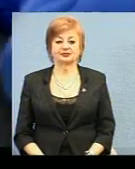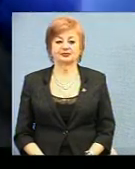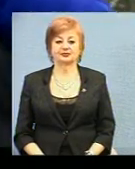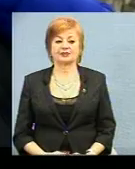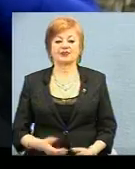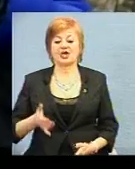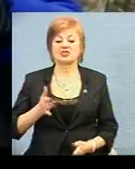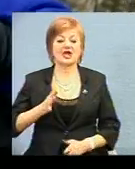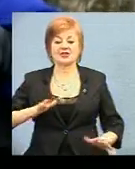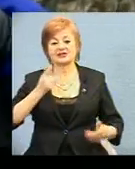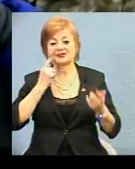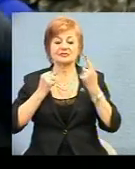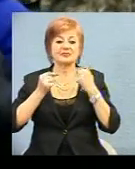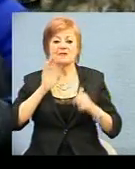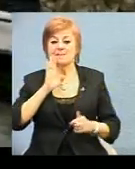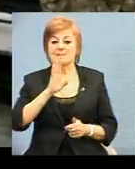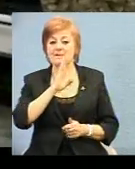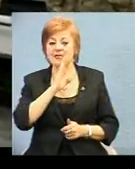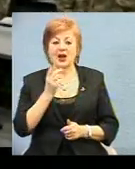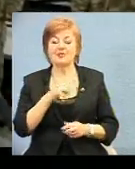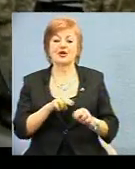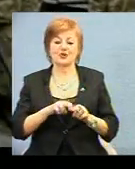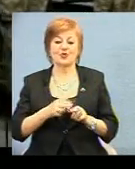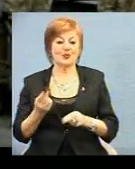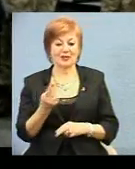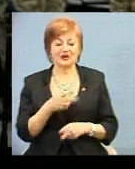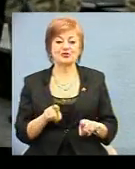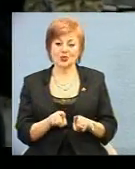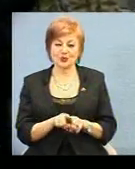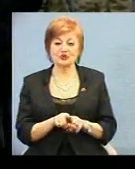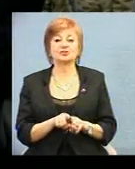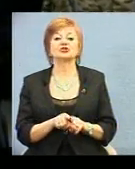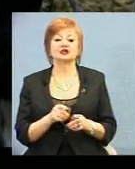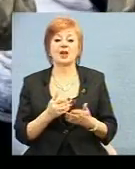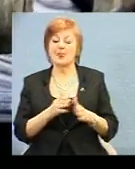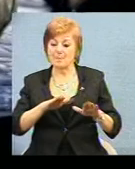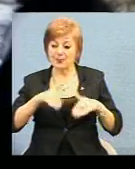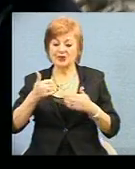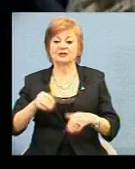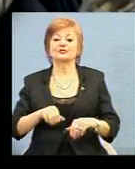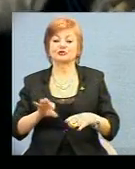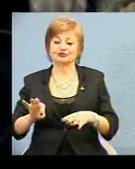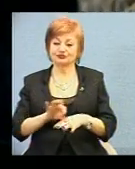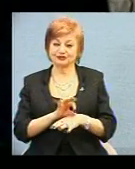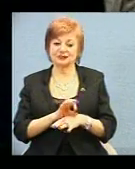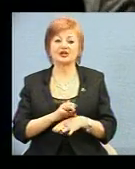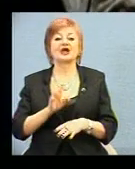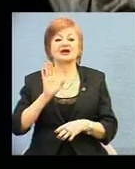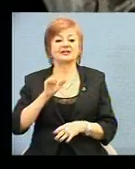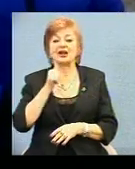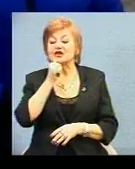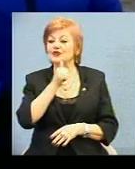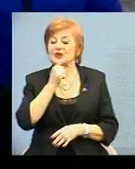Не стримали емоції мати Валентина Петриковець та хрещена Людмила Матвійчук. Син тримав ідею пропозиції руки і серця у таємниці навіть від